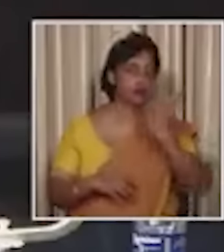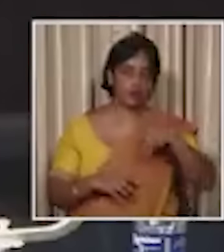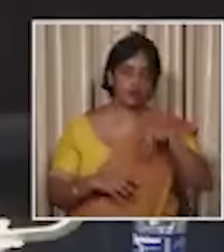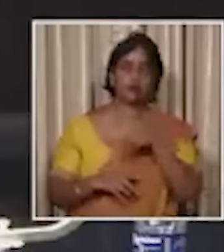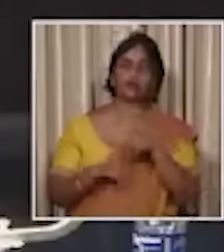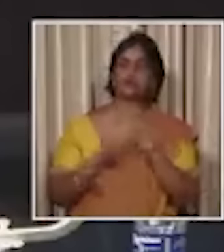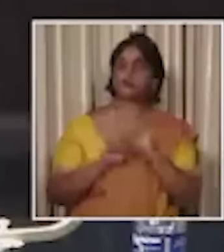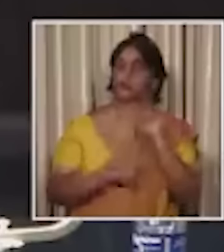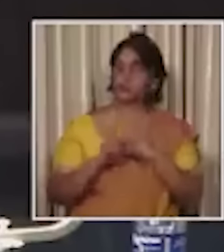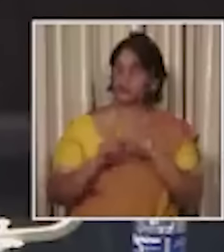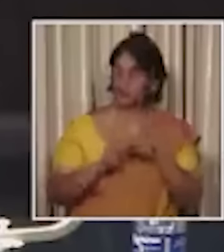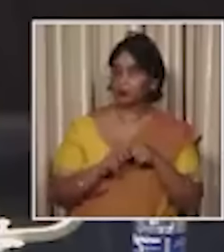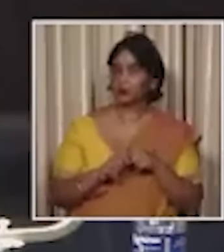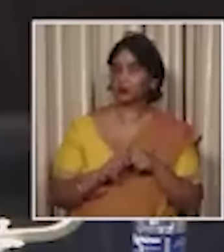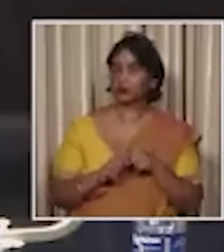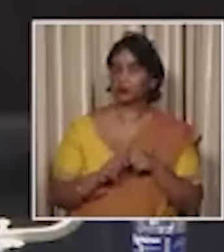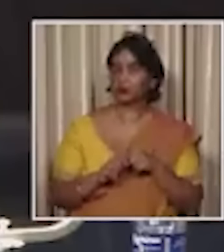வருகை தந்து